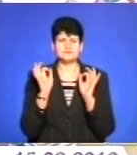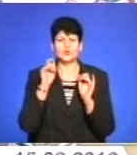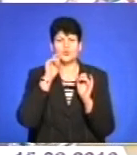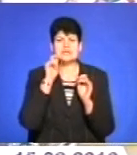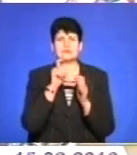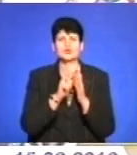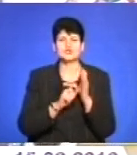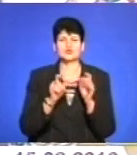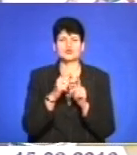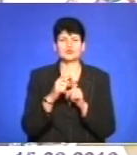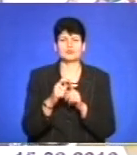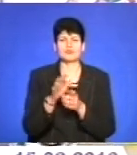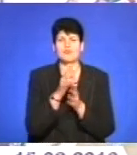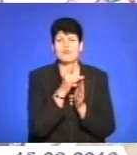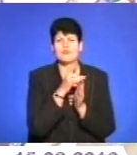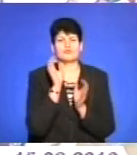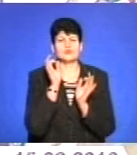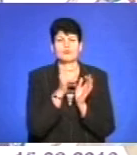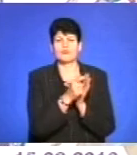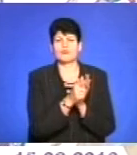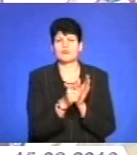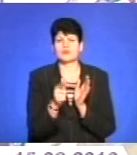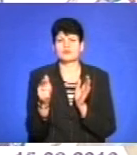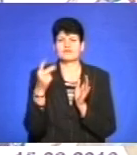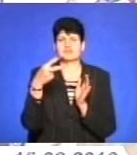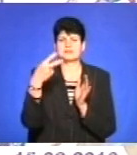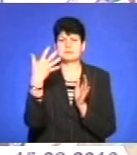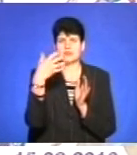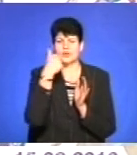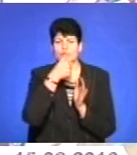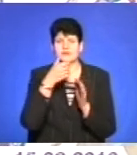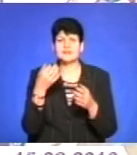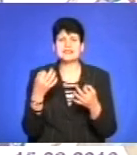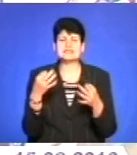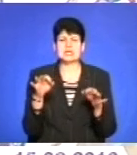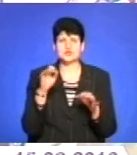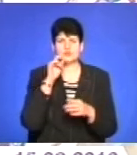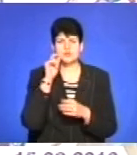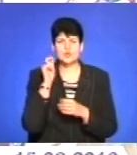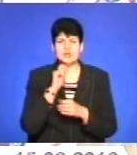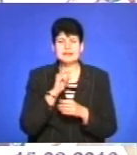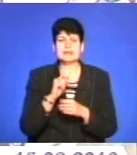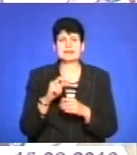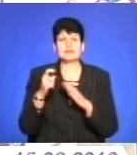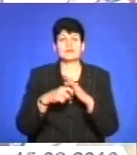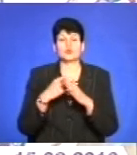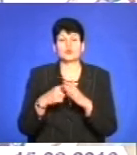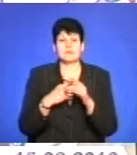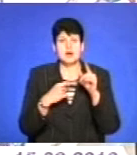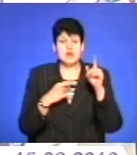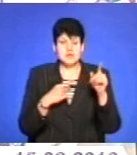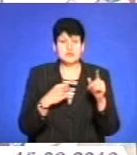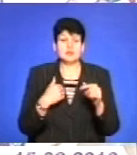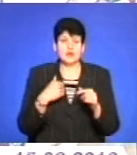слово звучало впродовж 25 років незалежності України на Донбасі, я думаю,